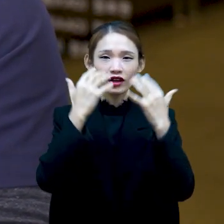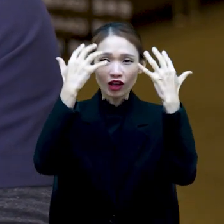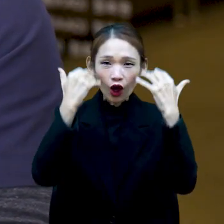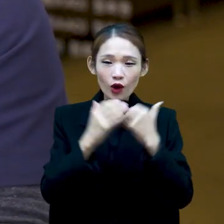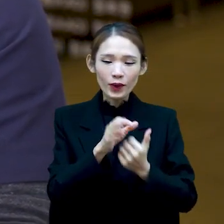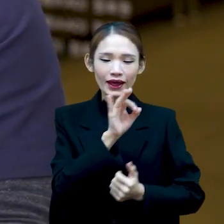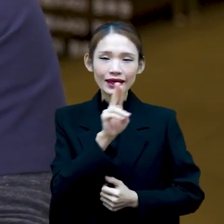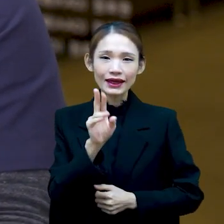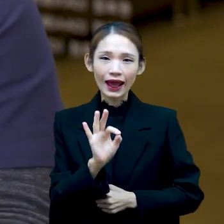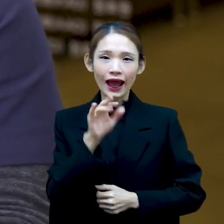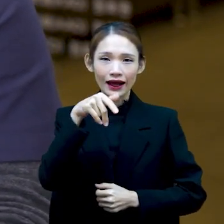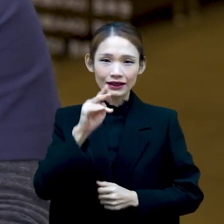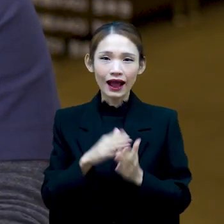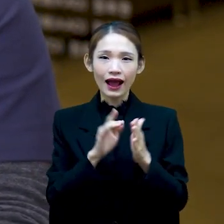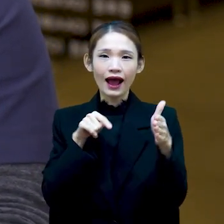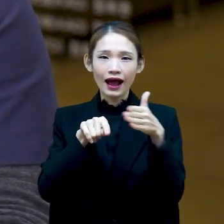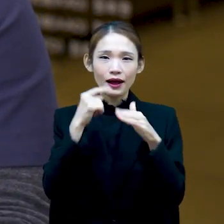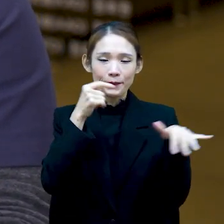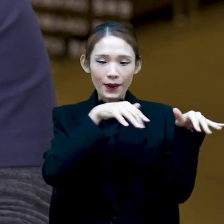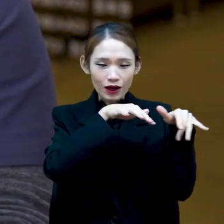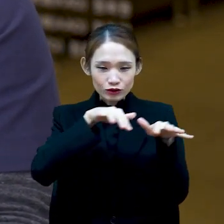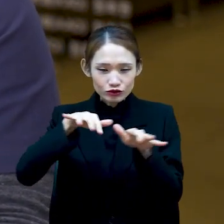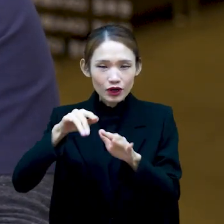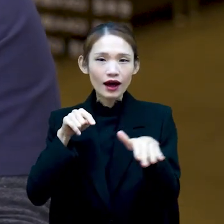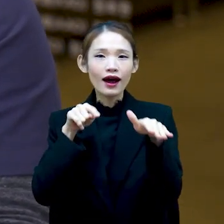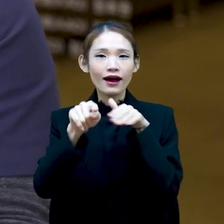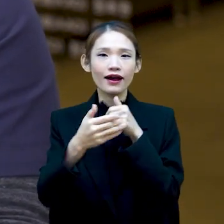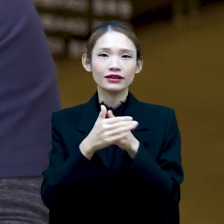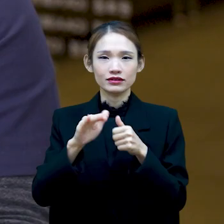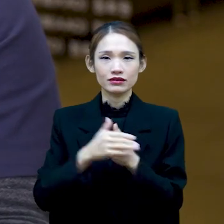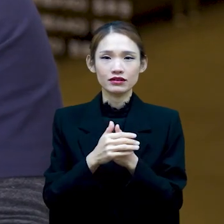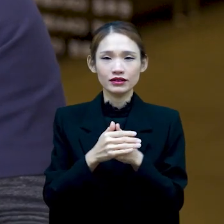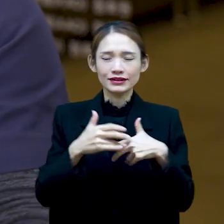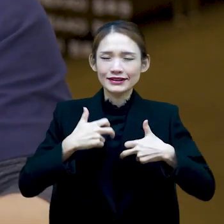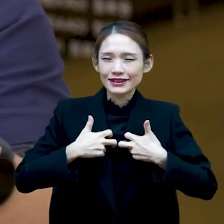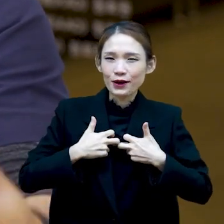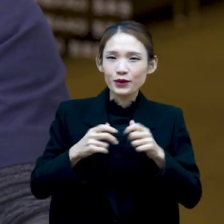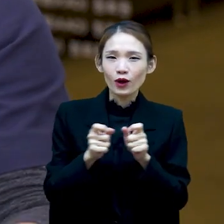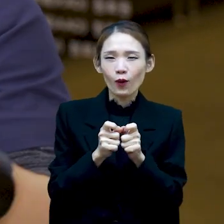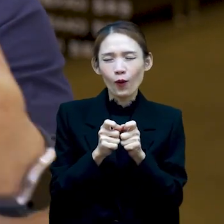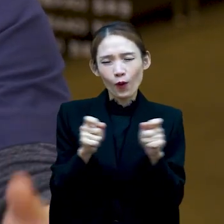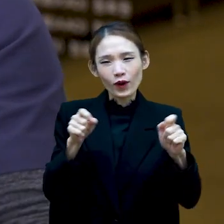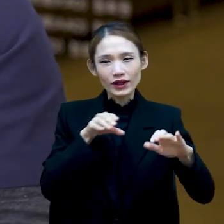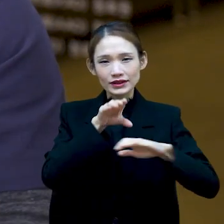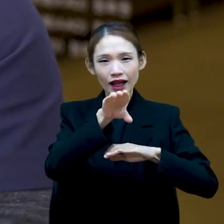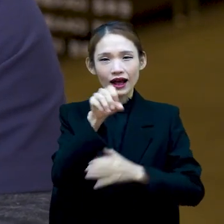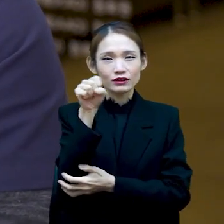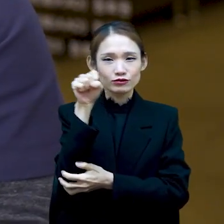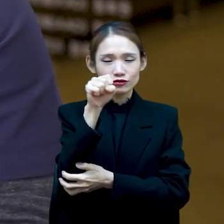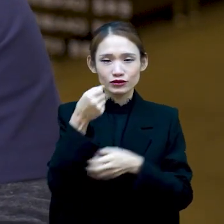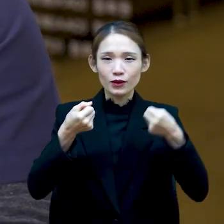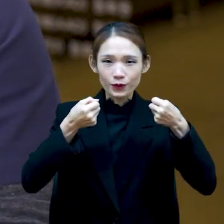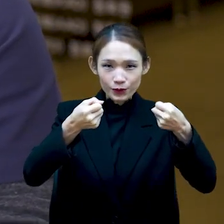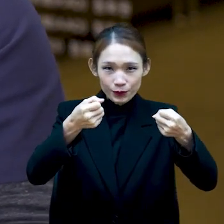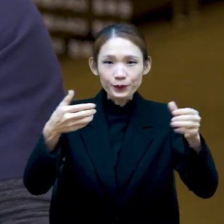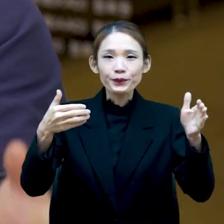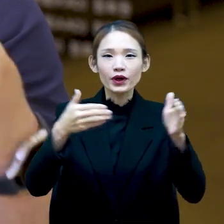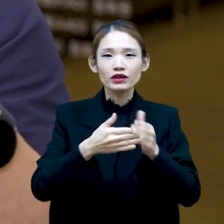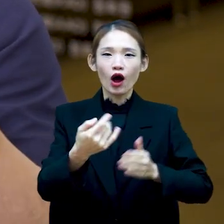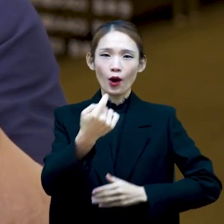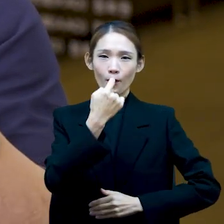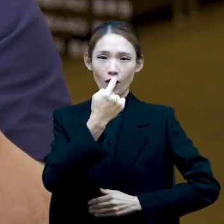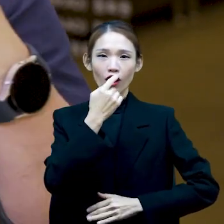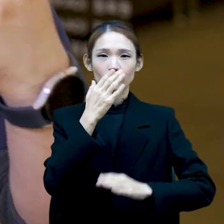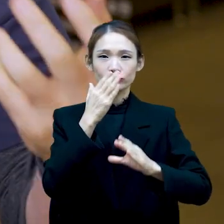여름에 친구들이랑 양양에 서핑을 하러 갔어요. 처음 가는 서핑이었고 친구들이랑 이렇게 재밌게 오래 차를 타고 가서 도착해서 서핑을